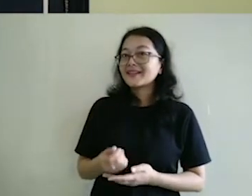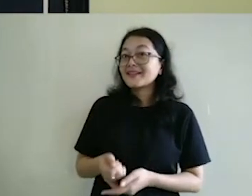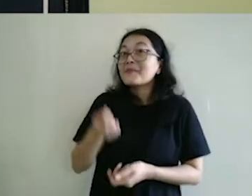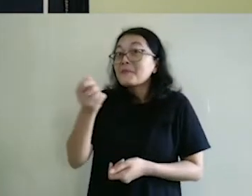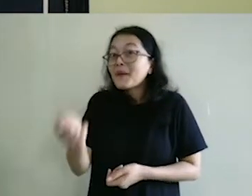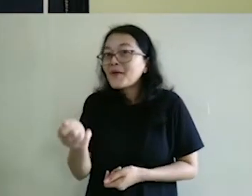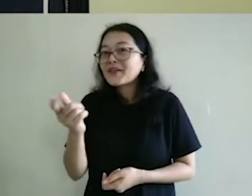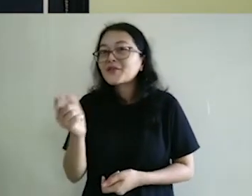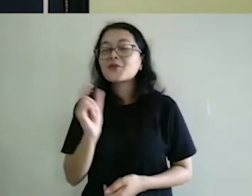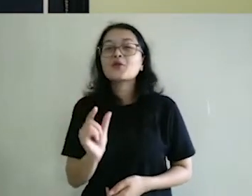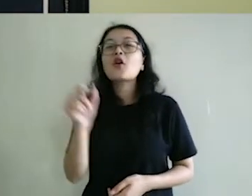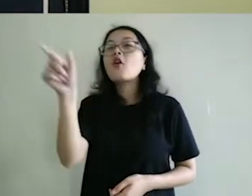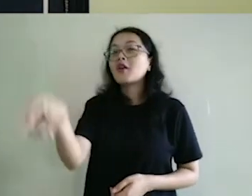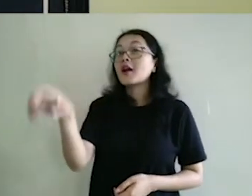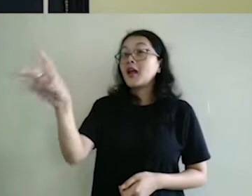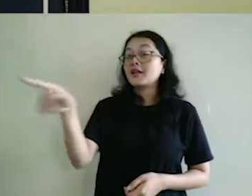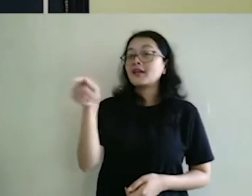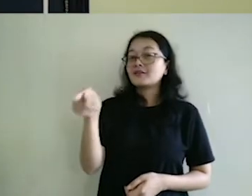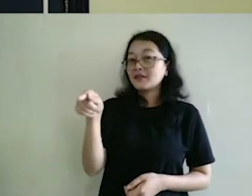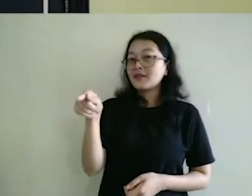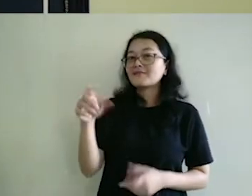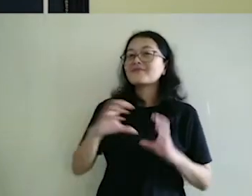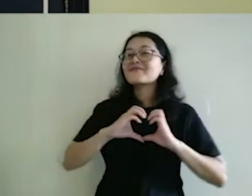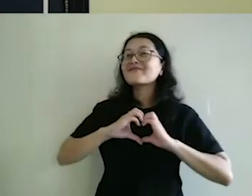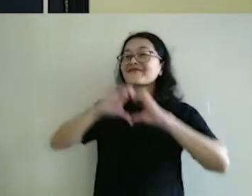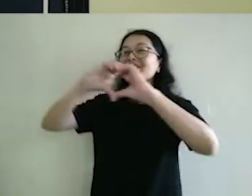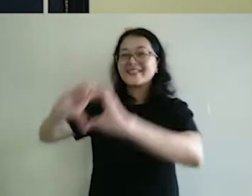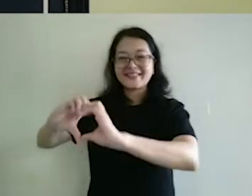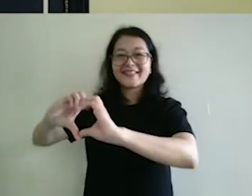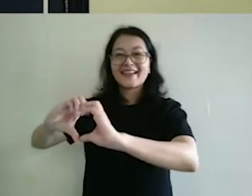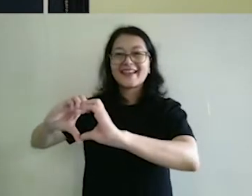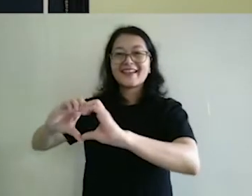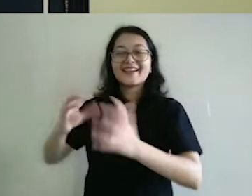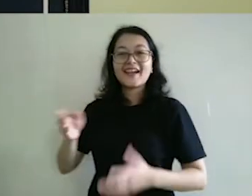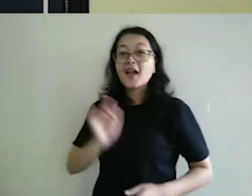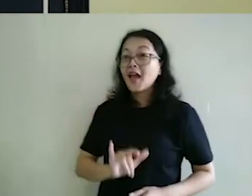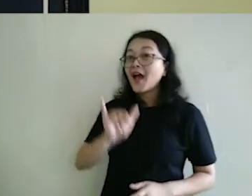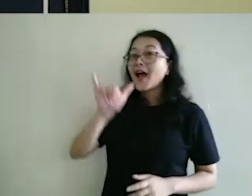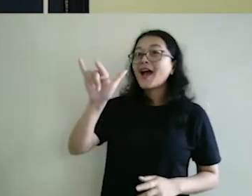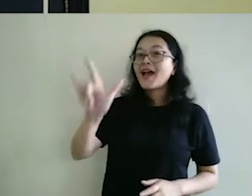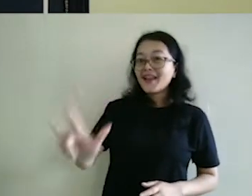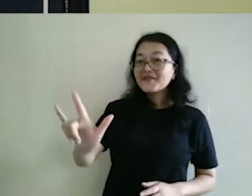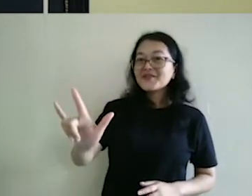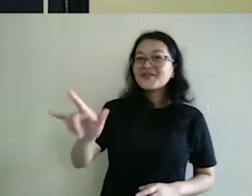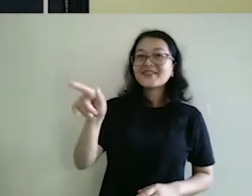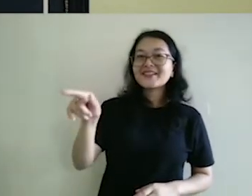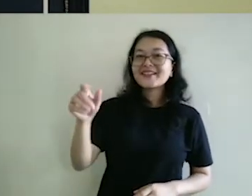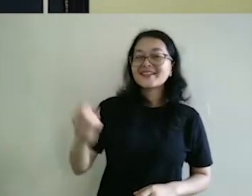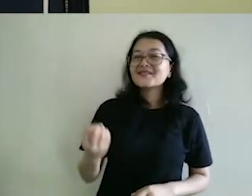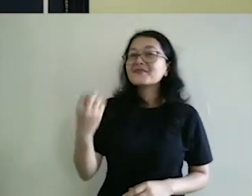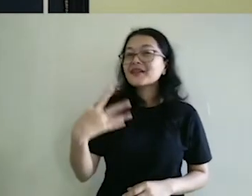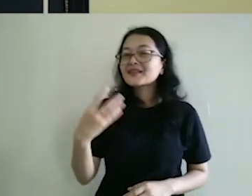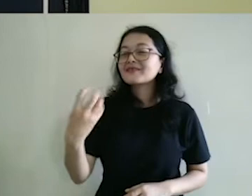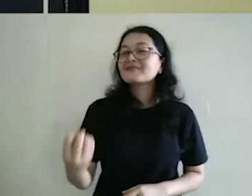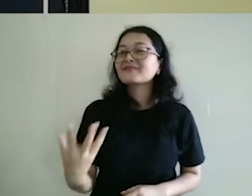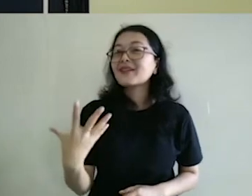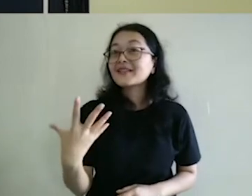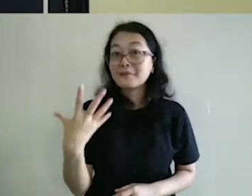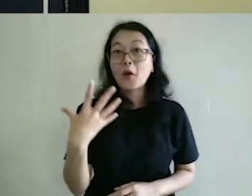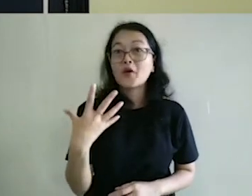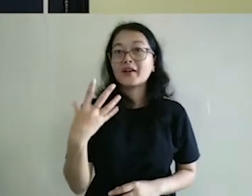yang dicintainya. Orang yang telah membuat seseorang yang lain tidak bisa tidur, tidak bisa makan,